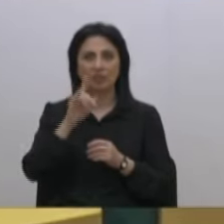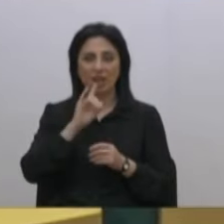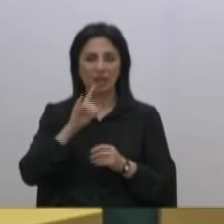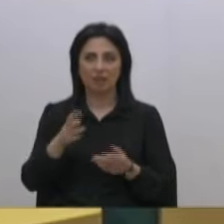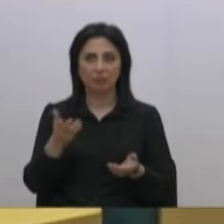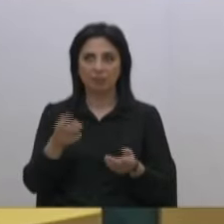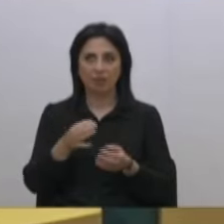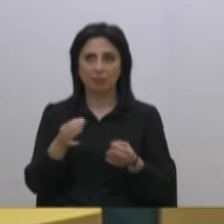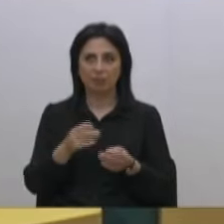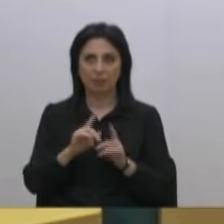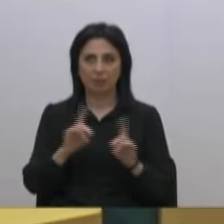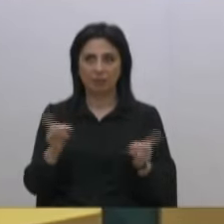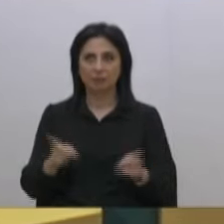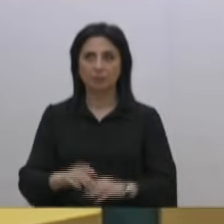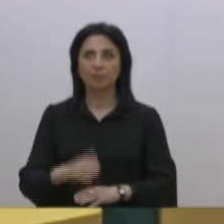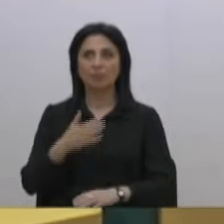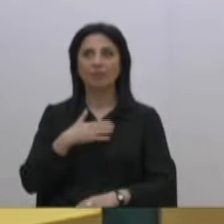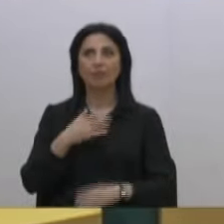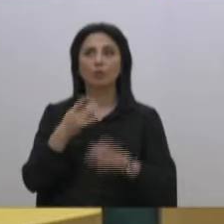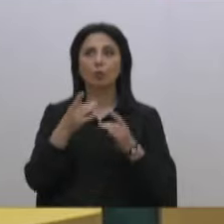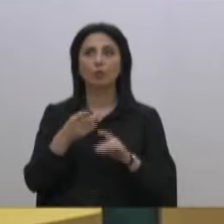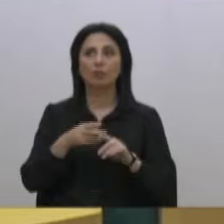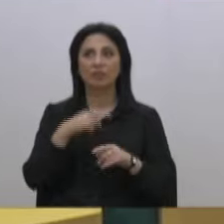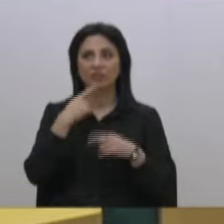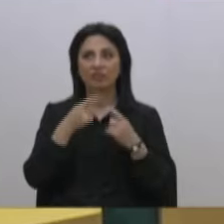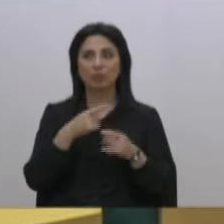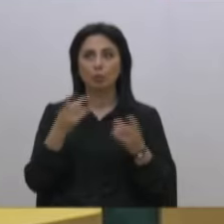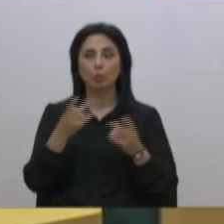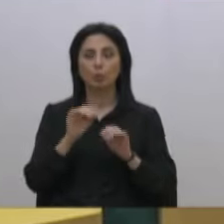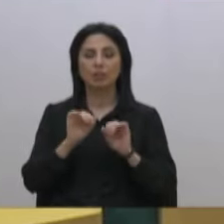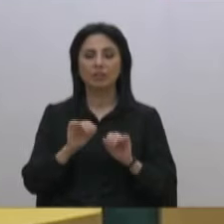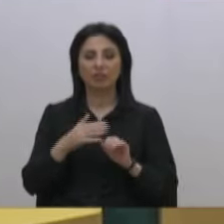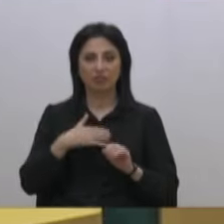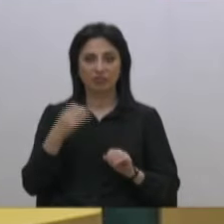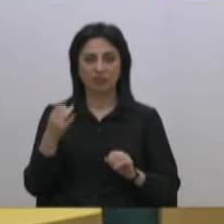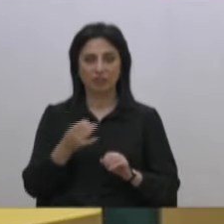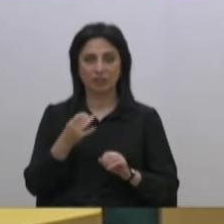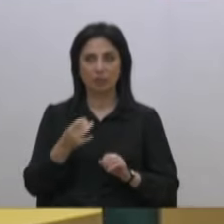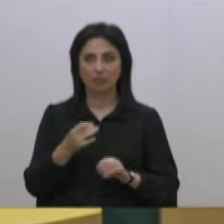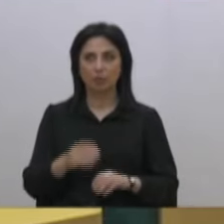იქნება არაფერი განსაკუთრებული და ჩვენ უბრალოდ იმის თქმა მინდა, რომ უნდა დავიცვათ ჩვენი ინტერესი.